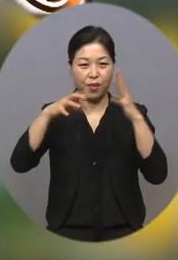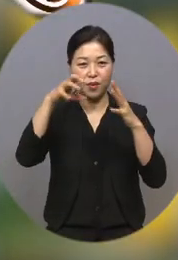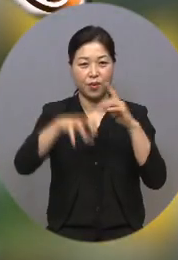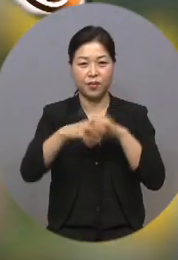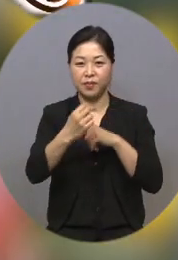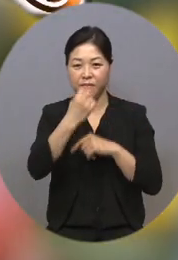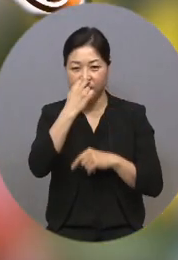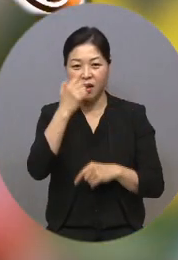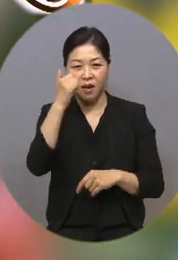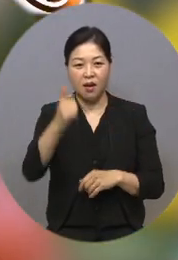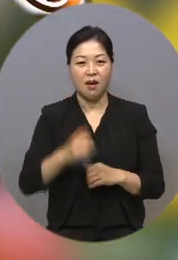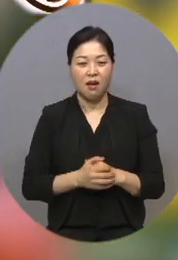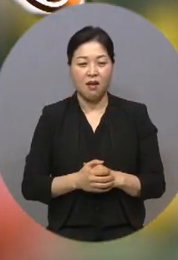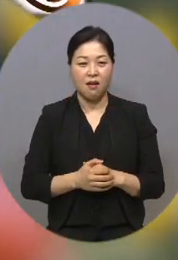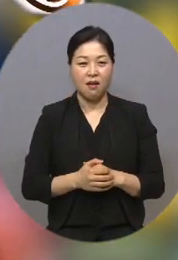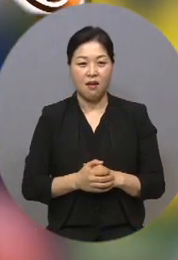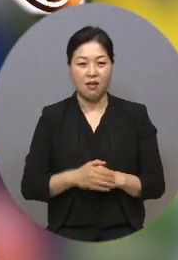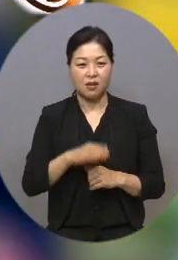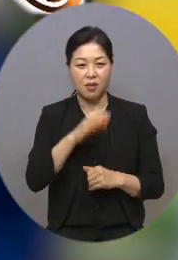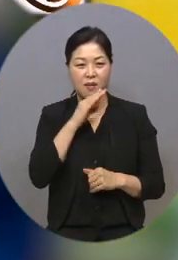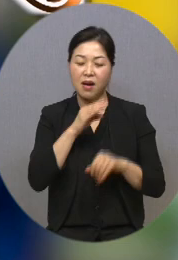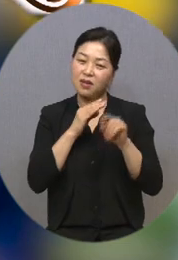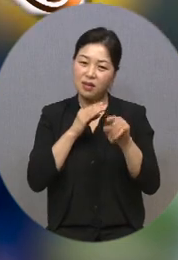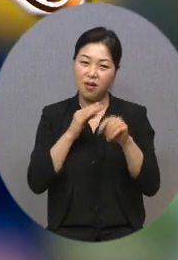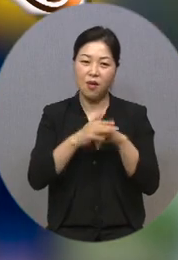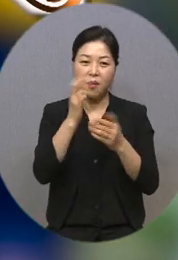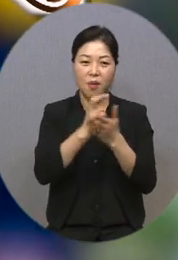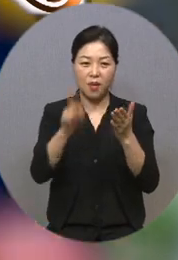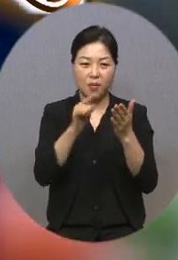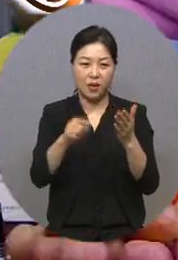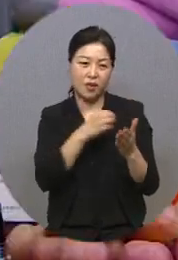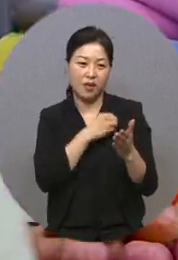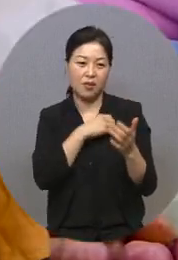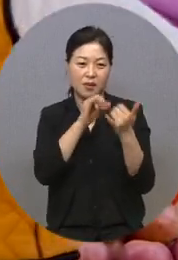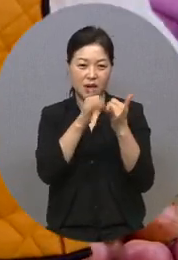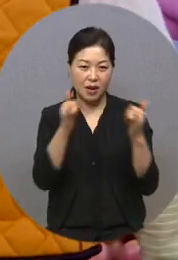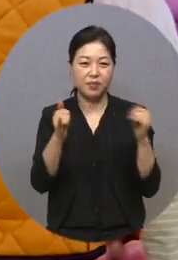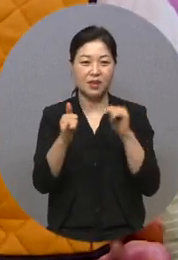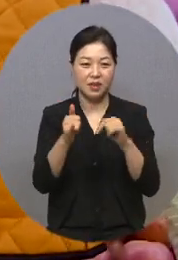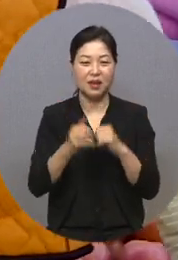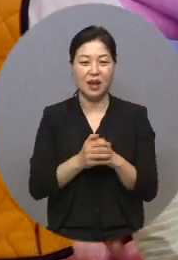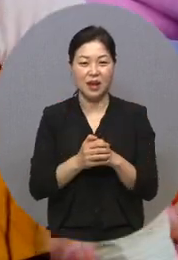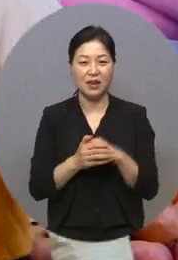그거는 정말 피할 수 없는 것입니다. 그리고 우리 법인 회원들은 여기까지!